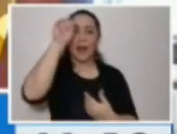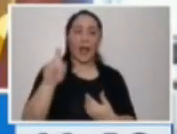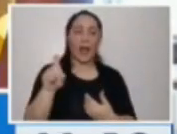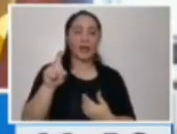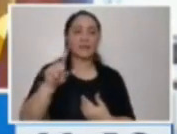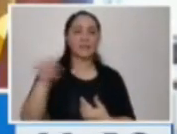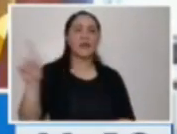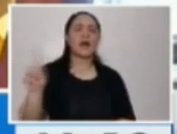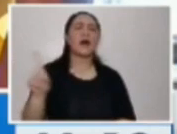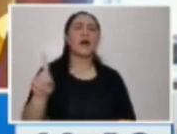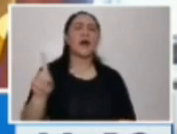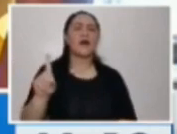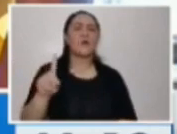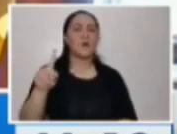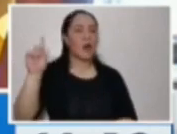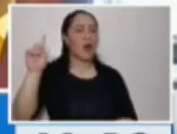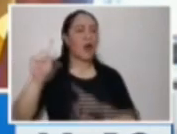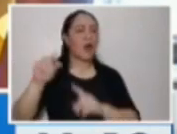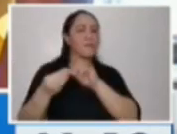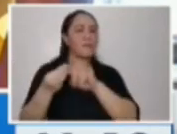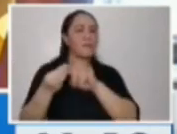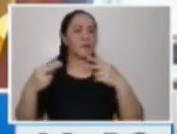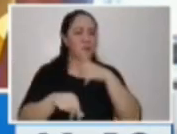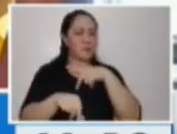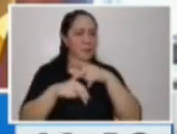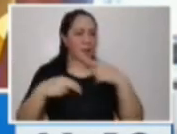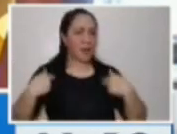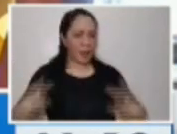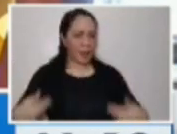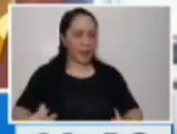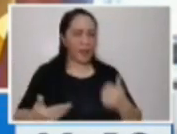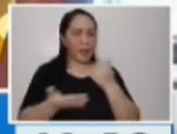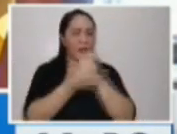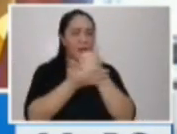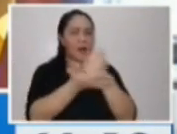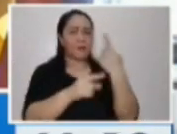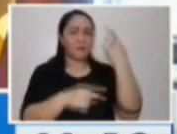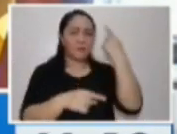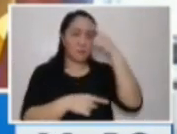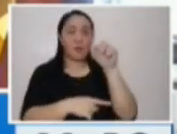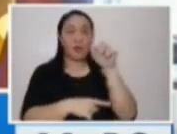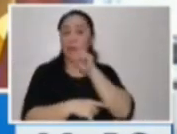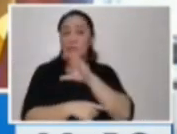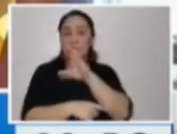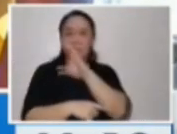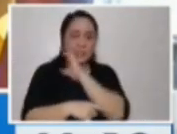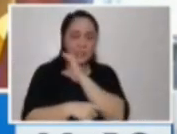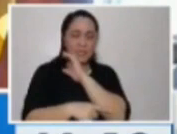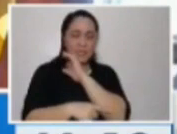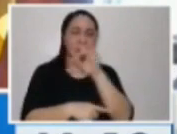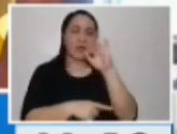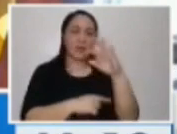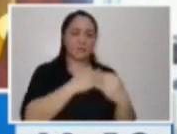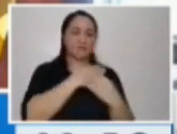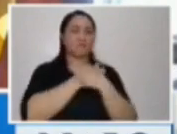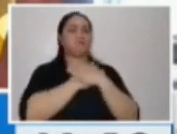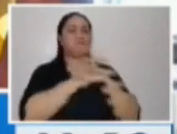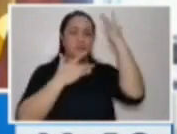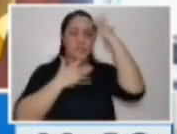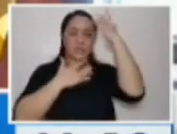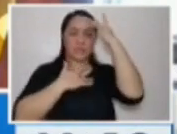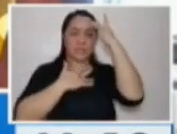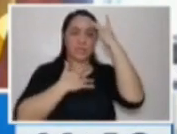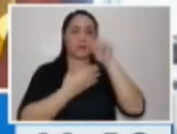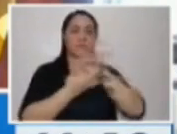by PhilHealth. And then, sa COVID-19 naman, meron tayong, if they were admitted up to